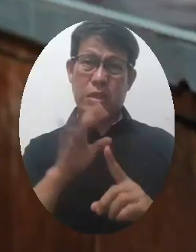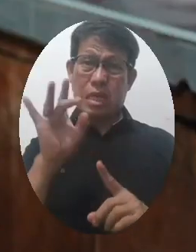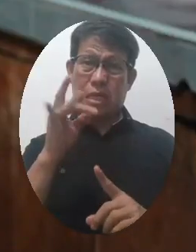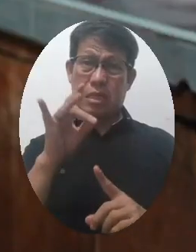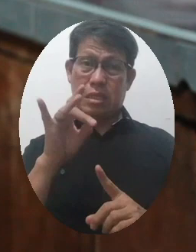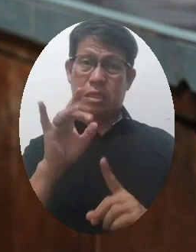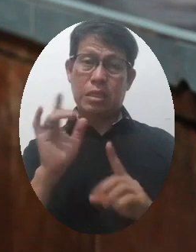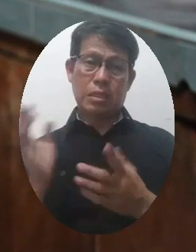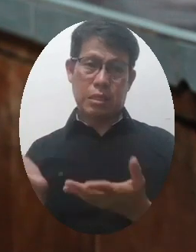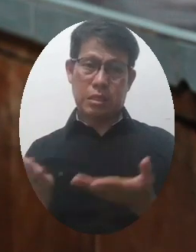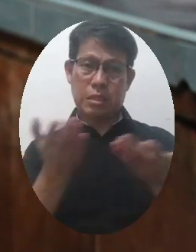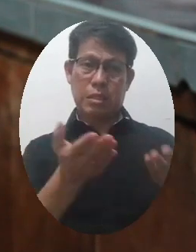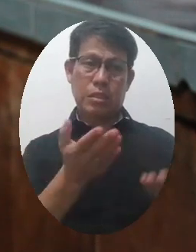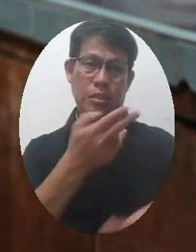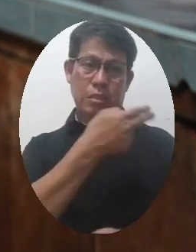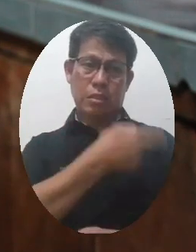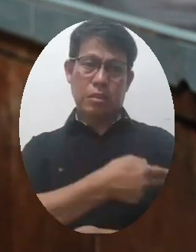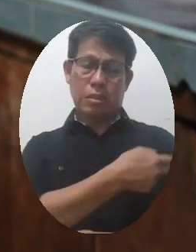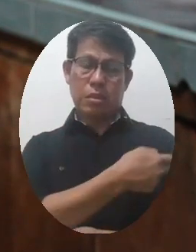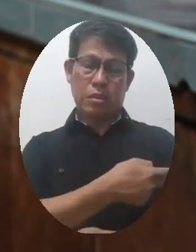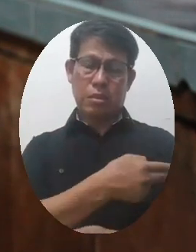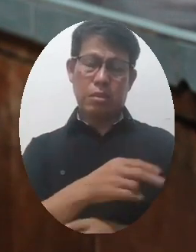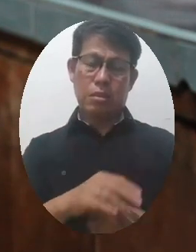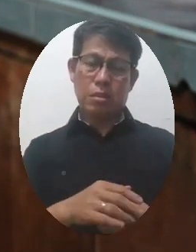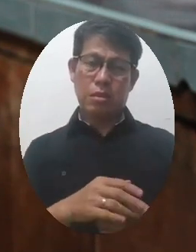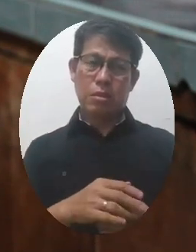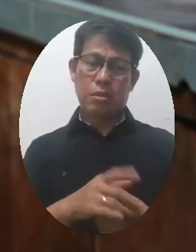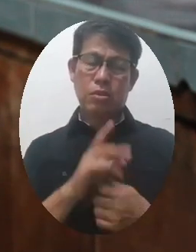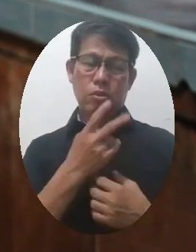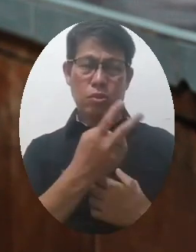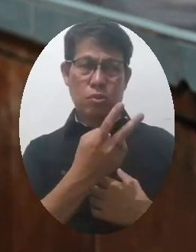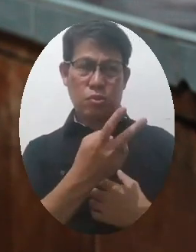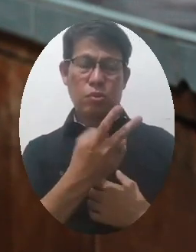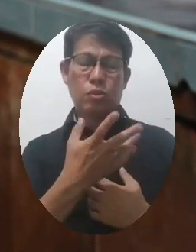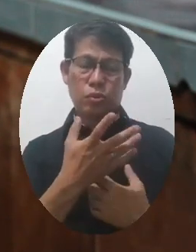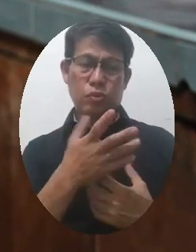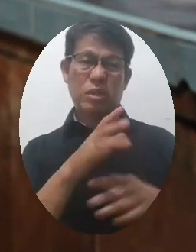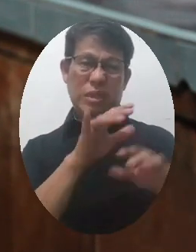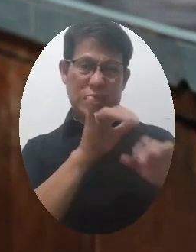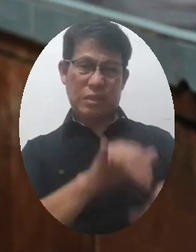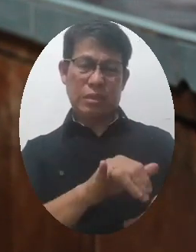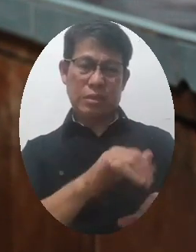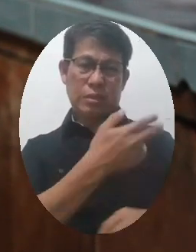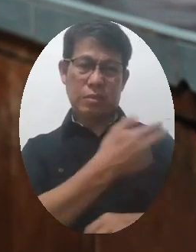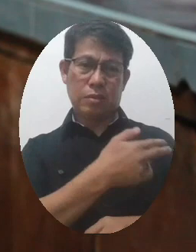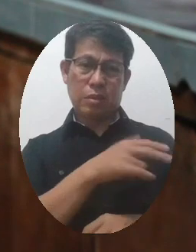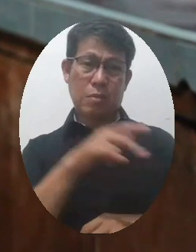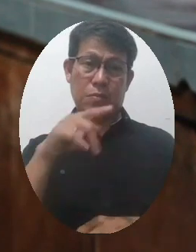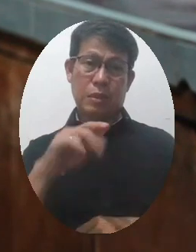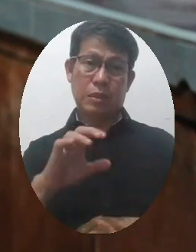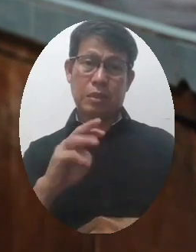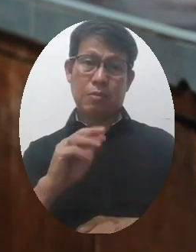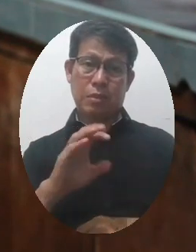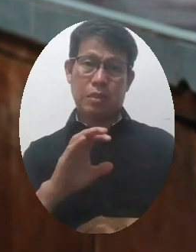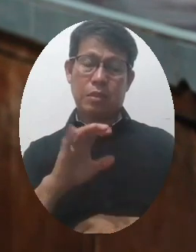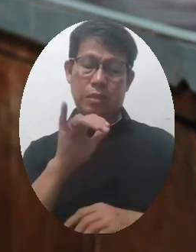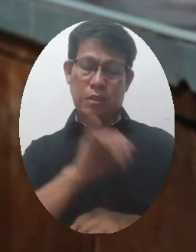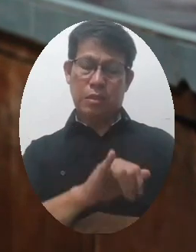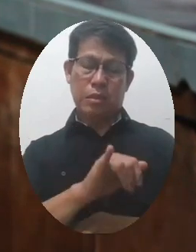March 18, nadalin si Dwayne sa hospital. Doon na po siya na-admit ng